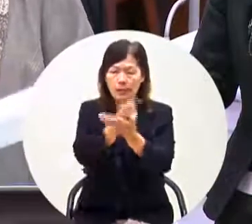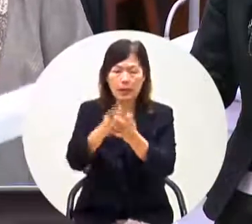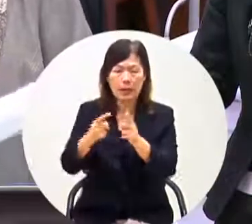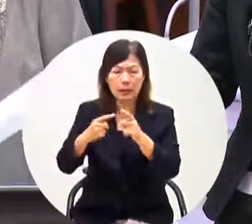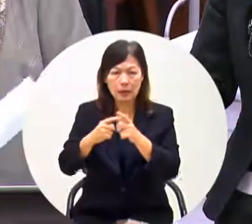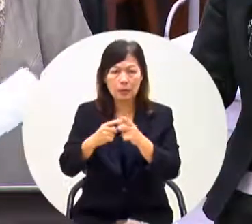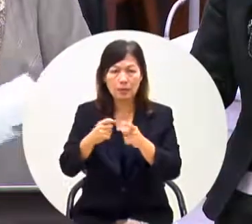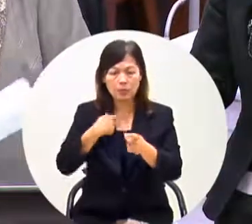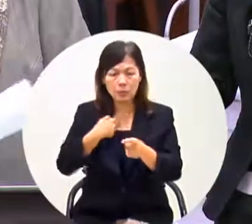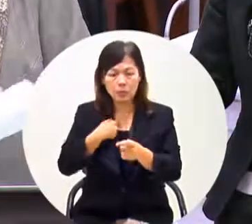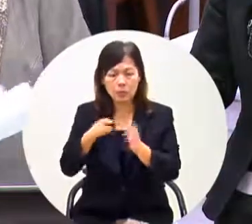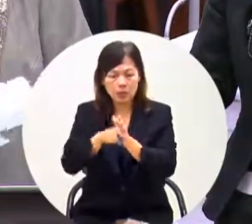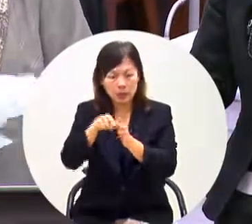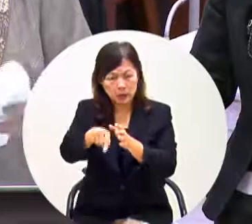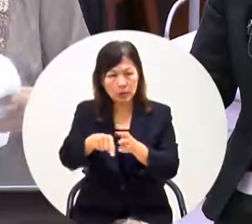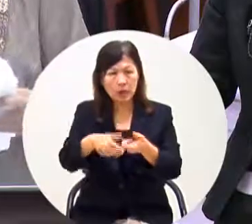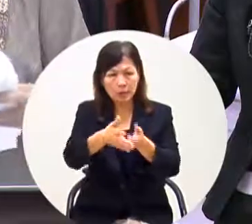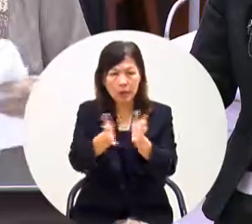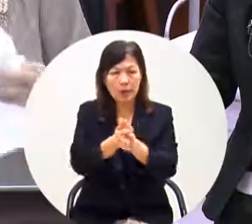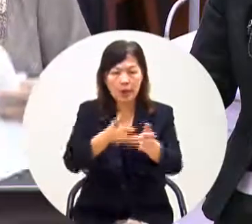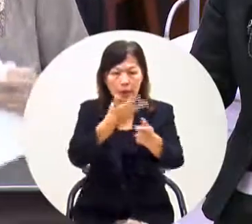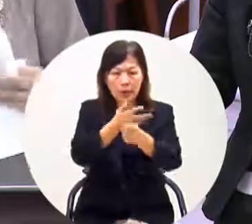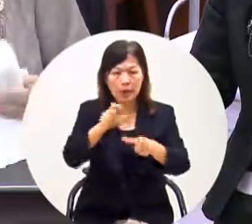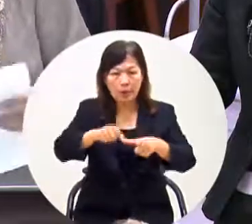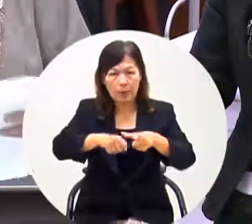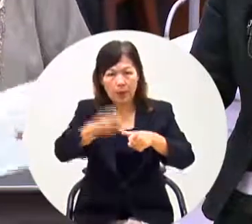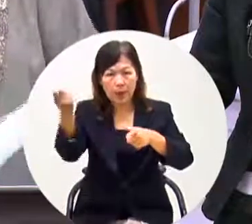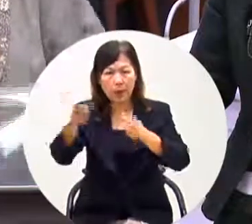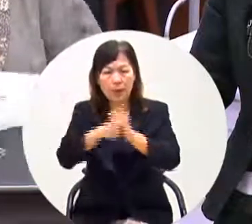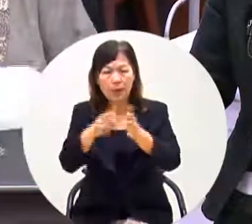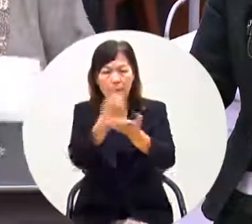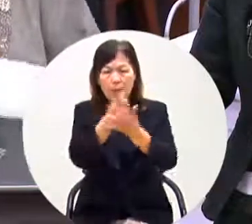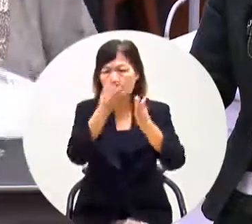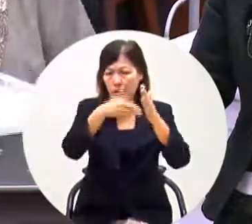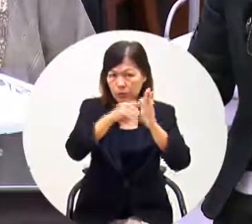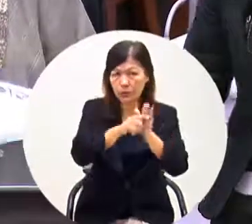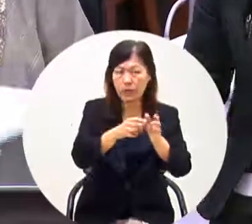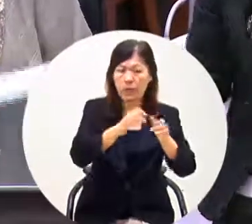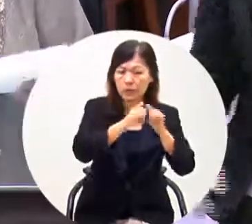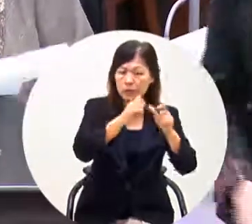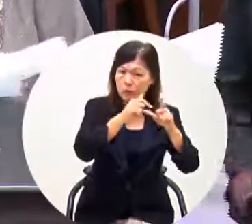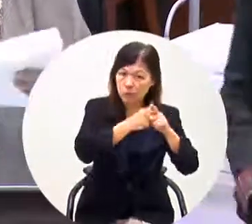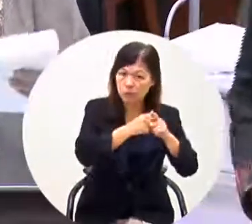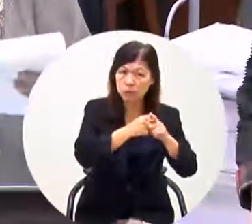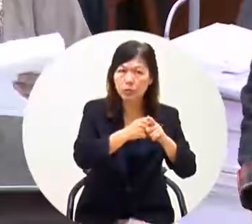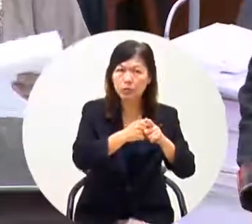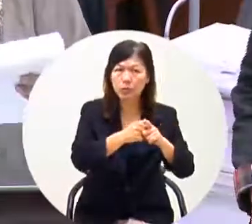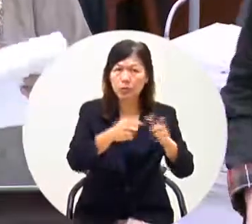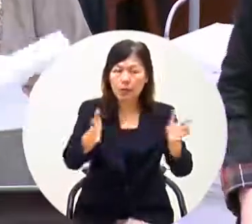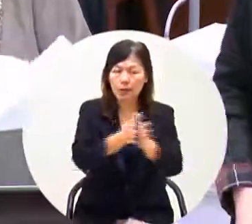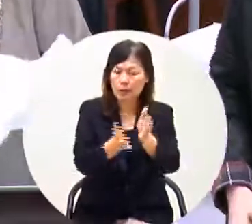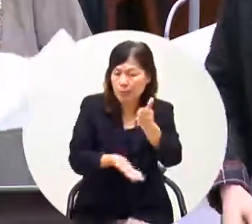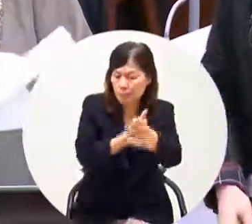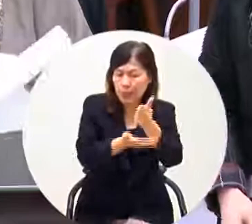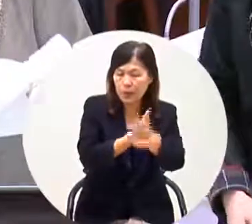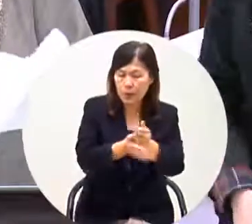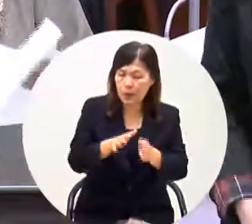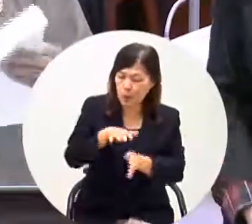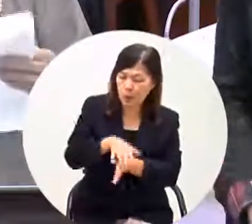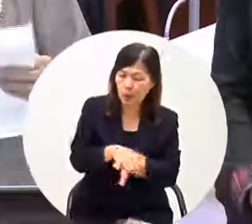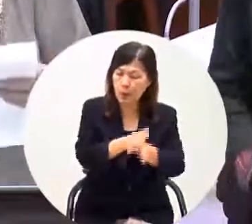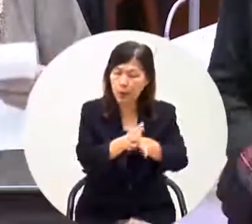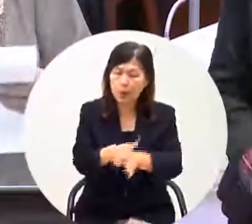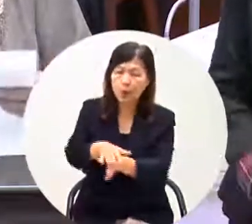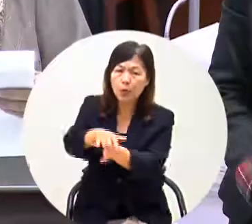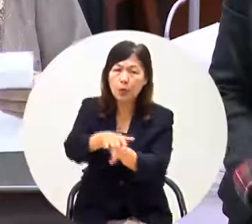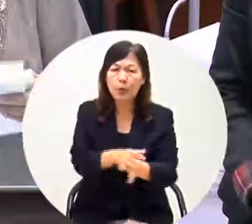开放给各个学校跟社区，我们来鼓励滑冰溜这个所有滑轮